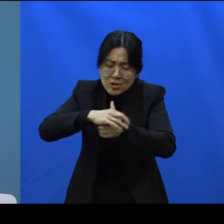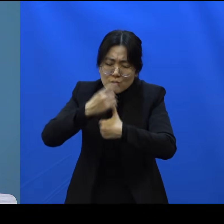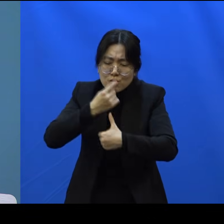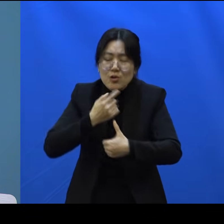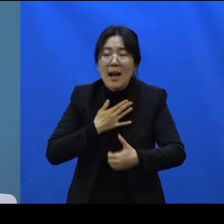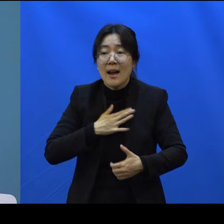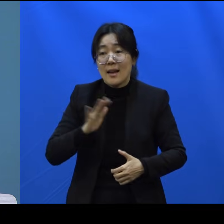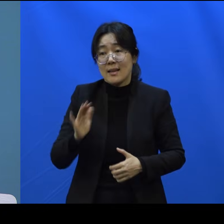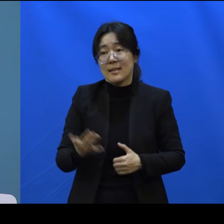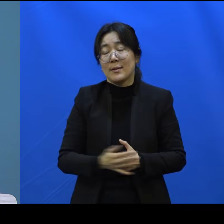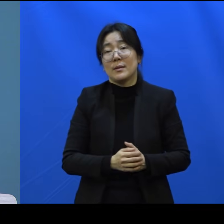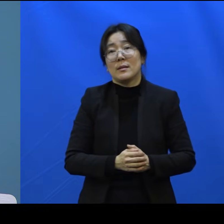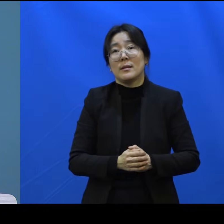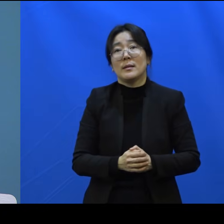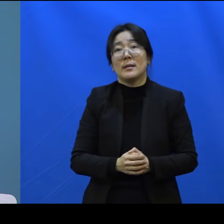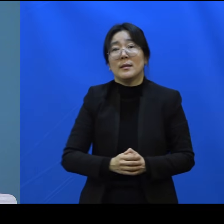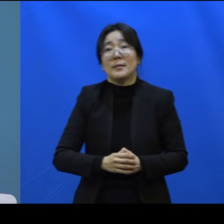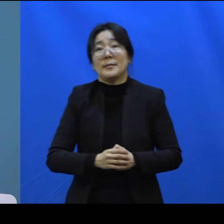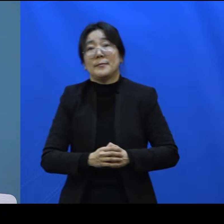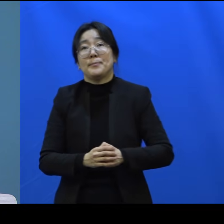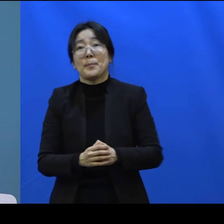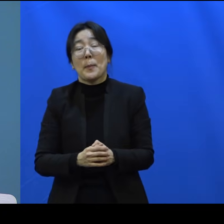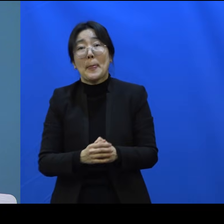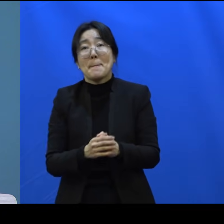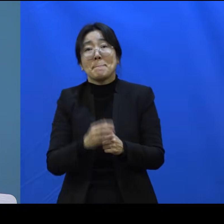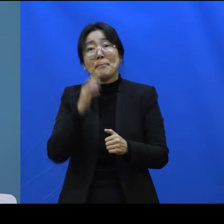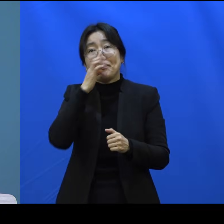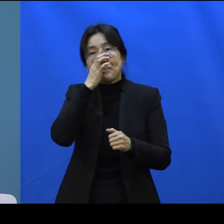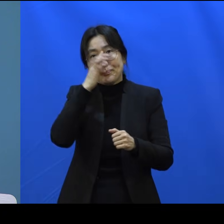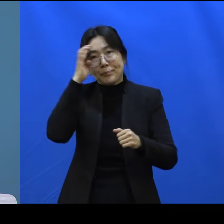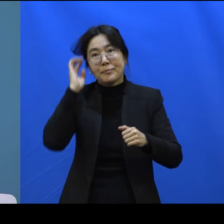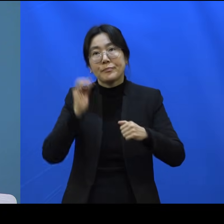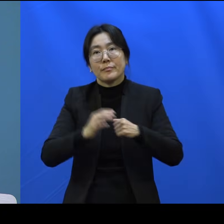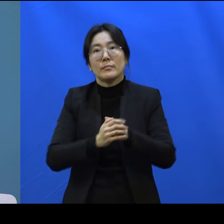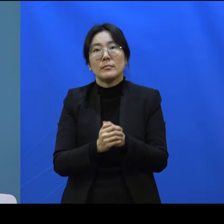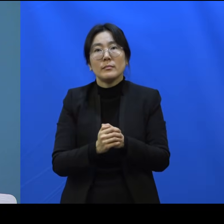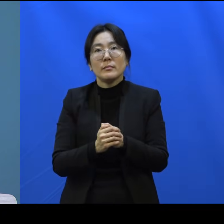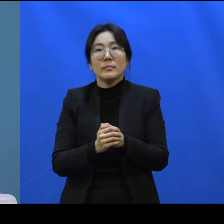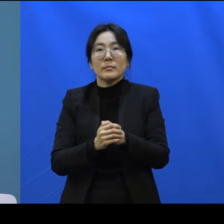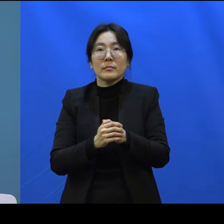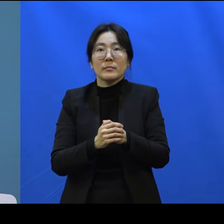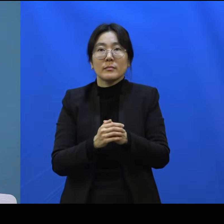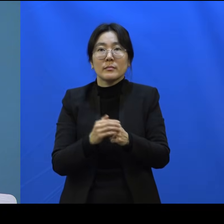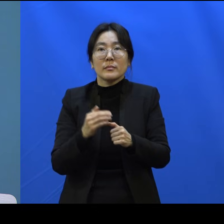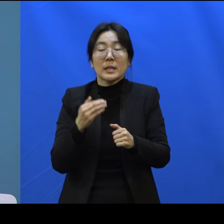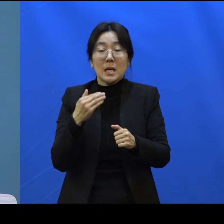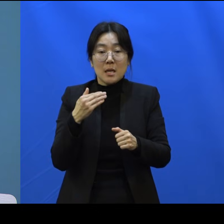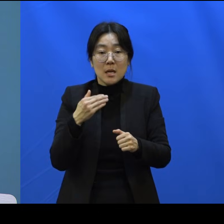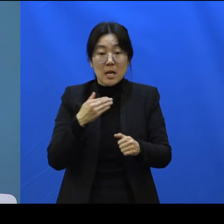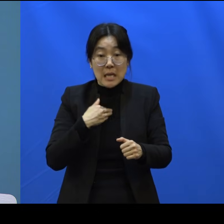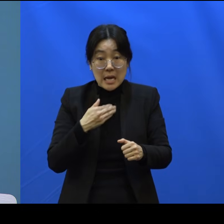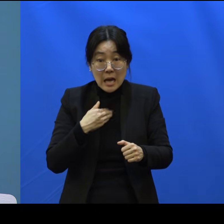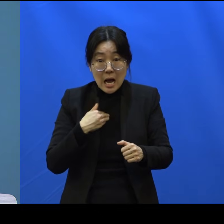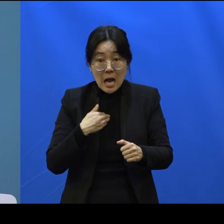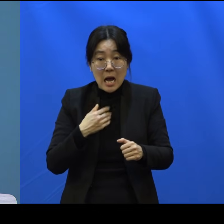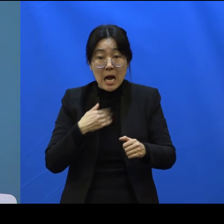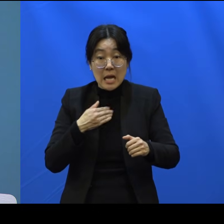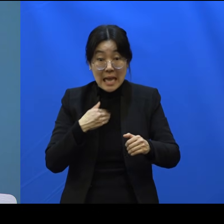이거를 우리가 이거 하고 내가 뭐 이게 잘못됐다 이러면 내가 잘못되는 거지. 그게 잘못될 수 없어요. 그대로 가는